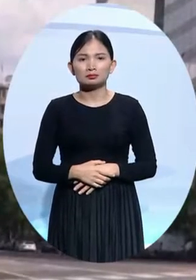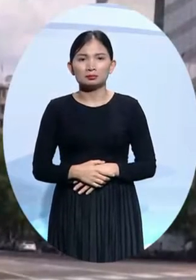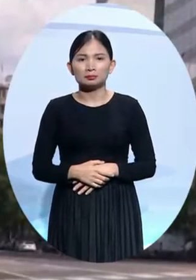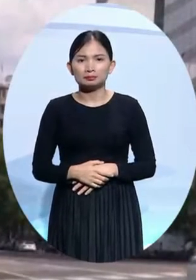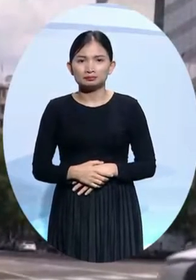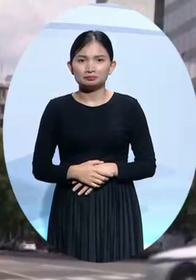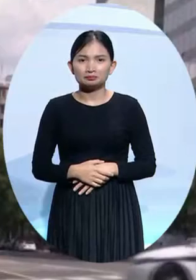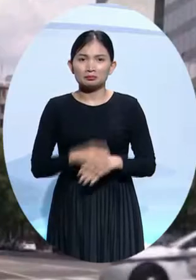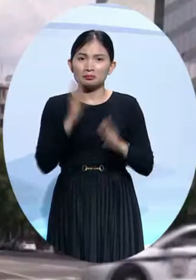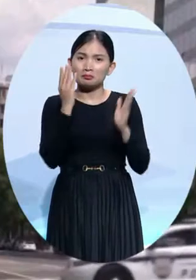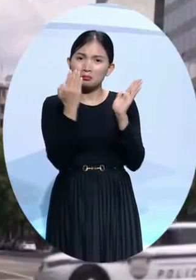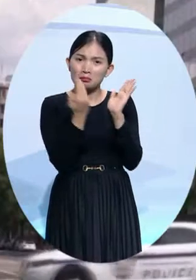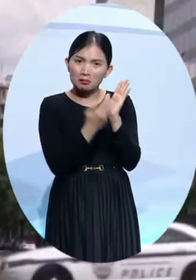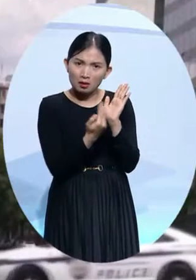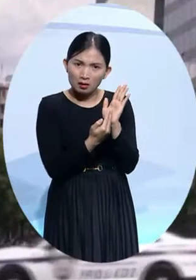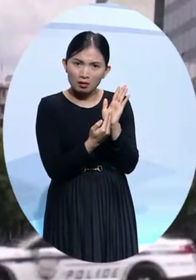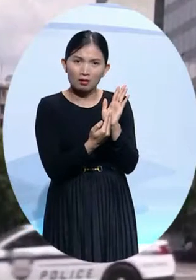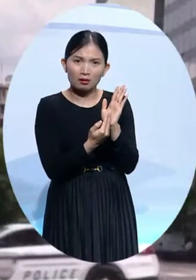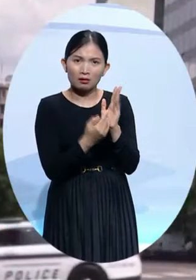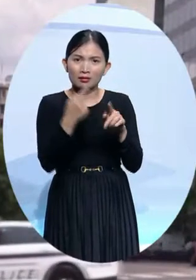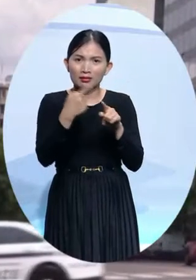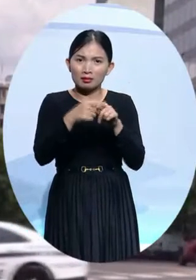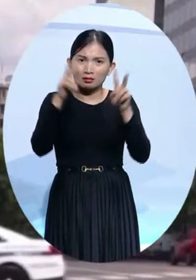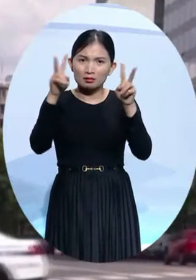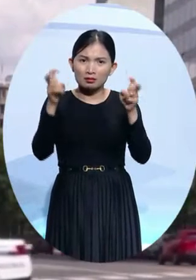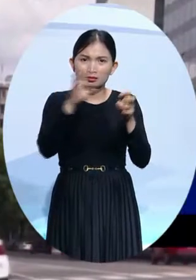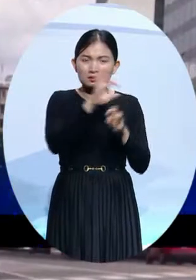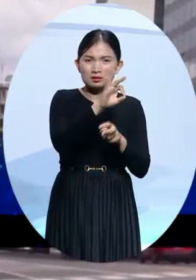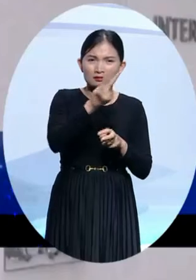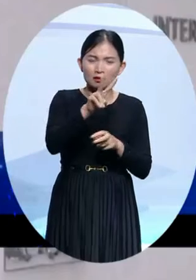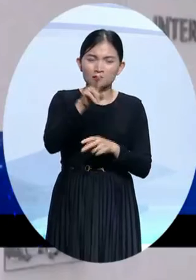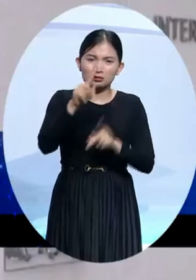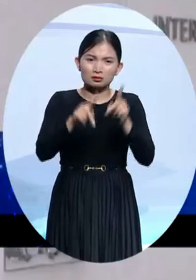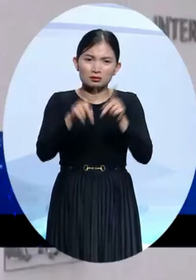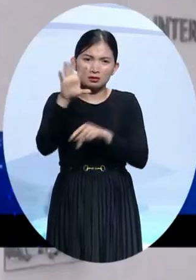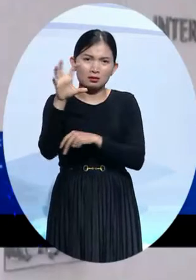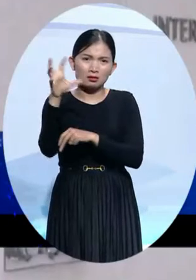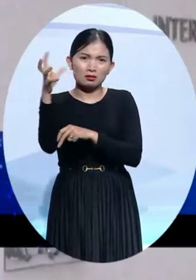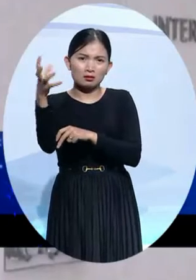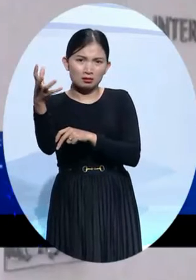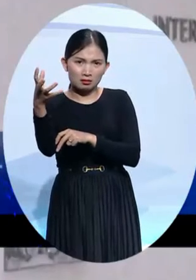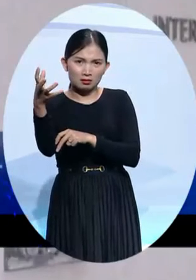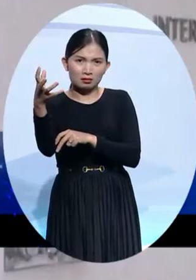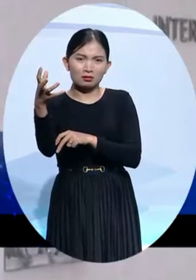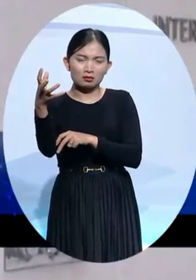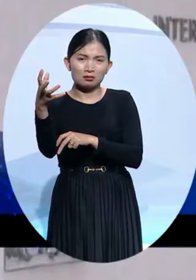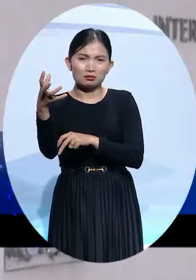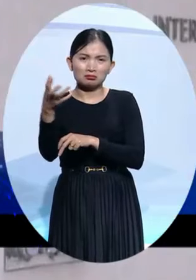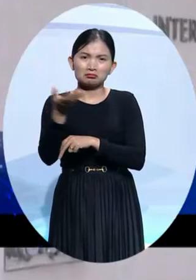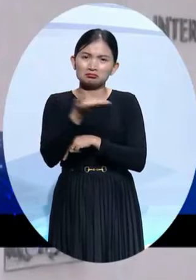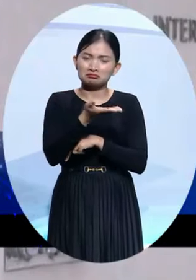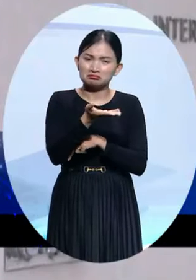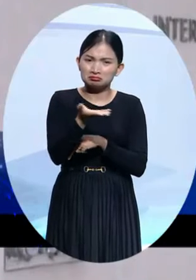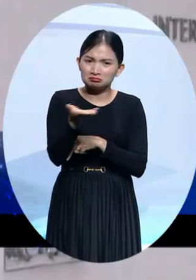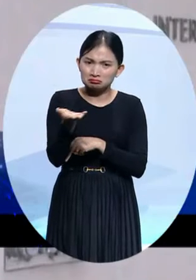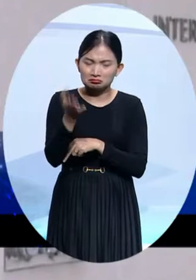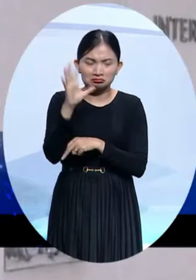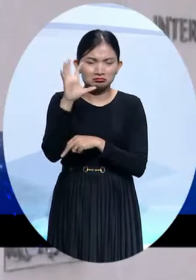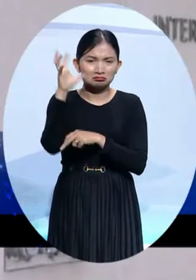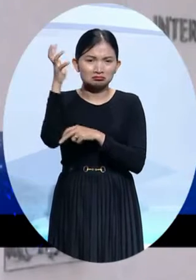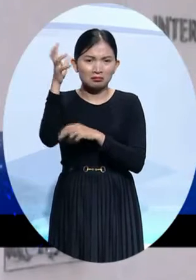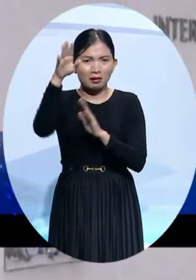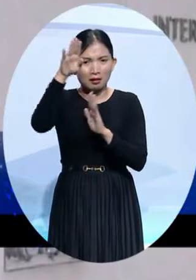Trong báo cáo cập nhật mang tên Triển vọng kinh tế thế giới, IMF đã hạ dự báo tăng trưởng tổng sản phẩm quốc nội GDP toàn cầu năm nay